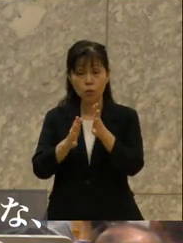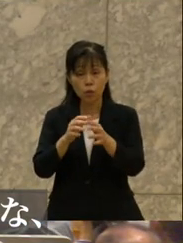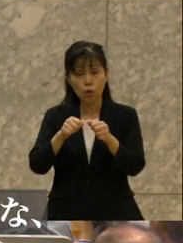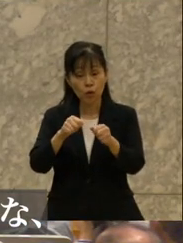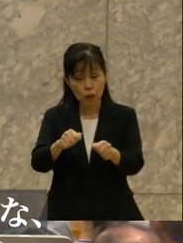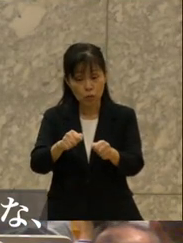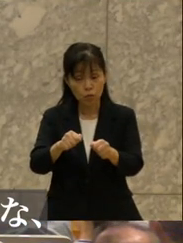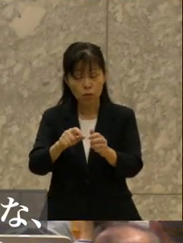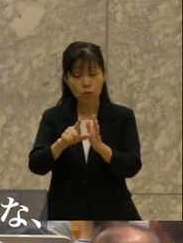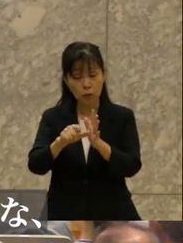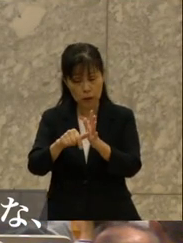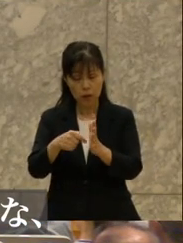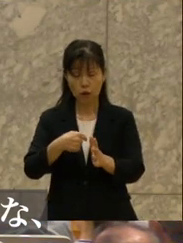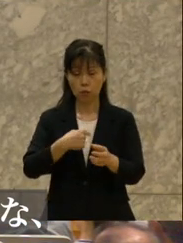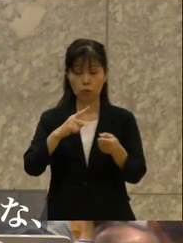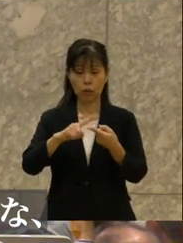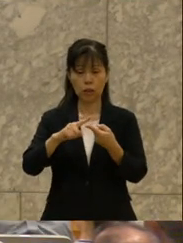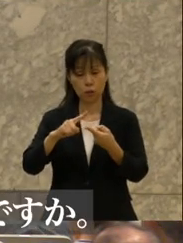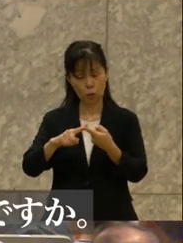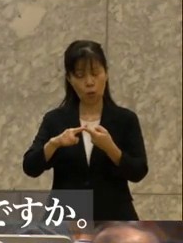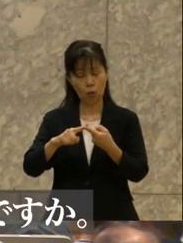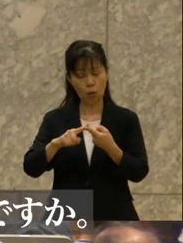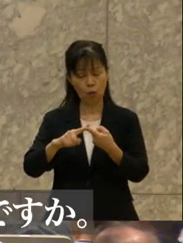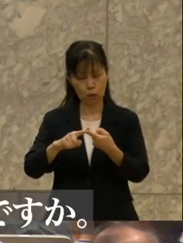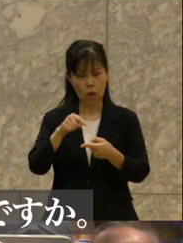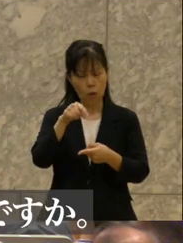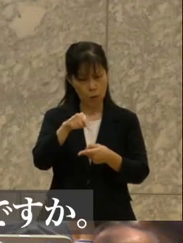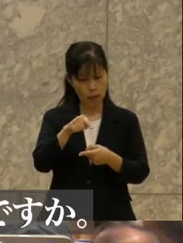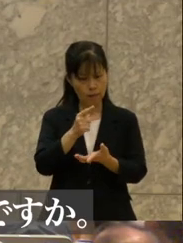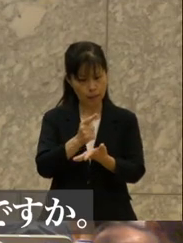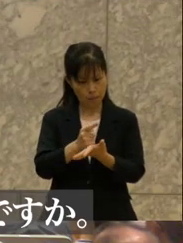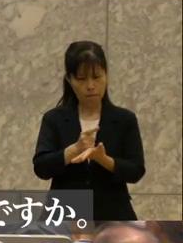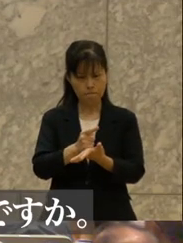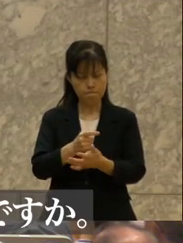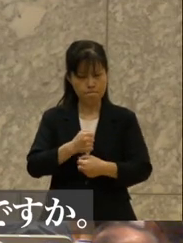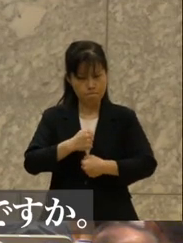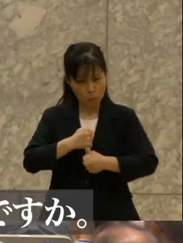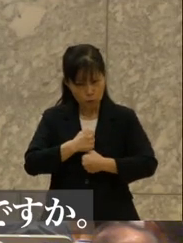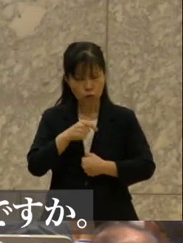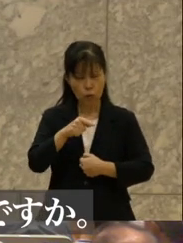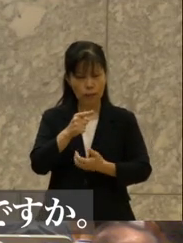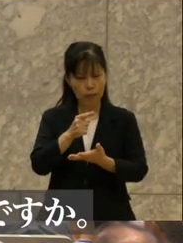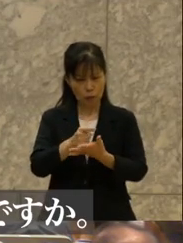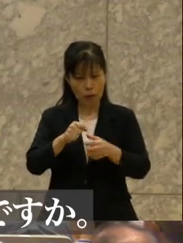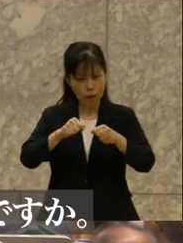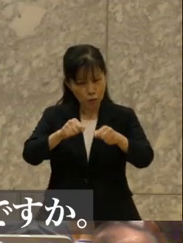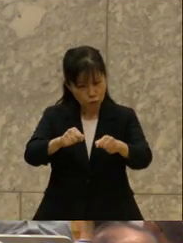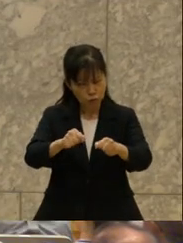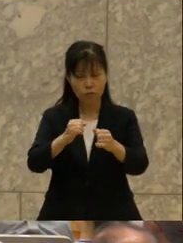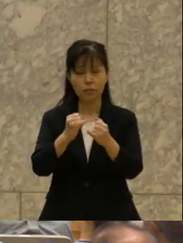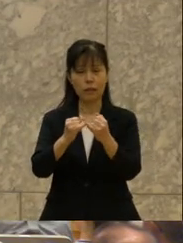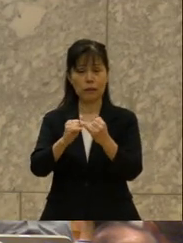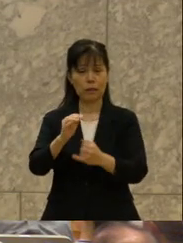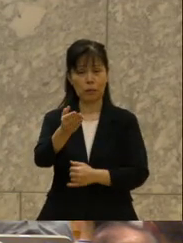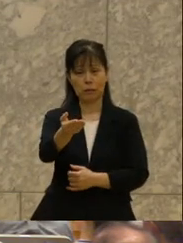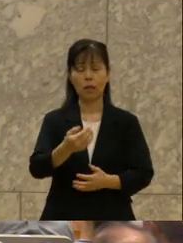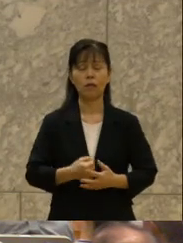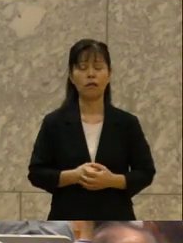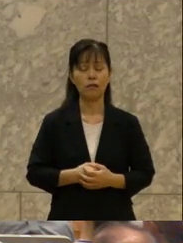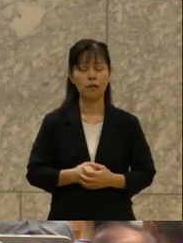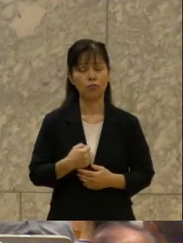今日をやる上での何か自分なりの流儀みたいなここだけは大事にしてここだけは譲らないみたいなものってのはあるんですか